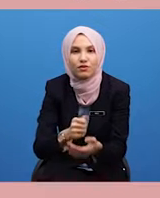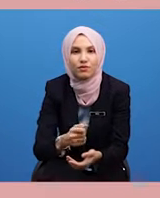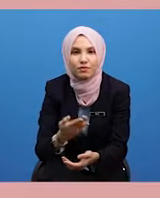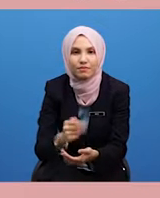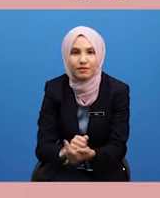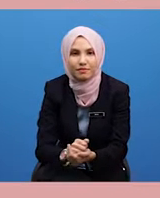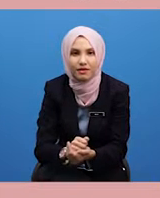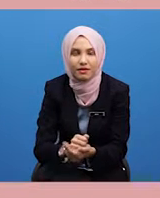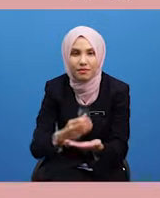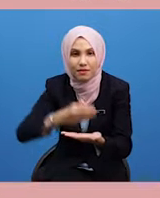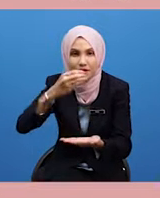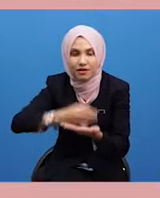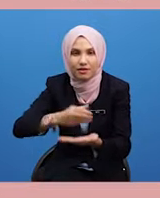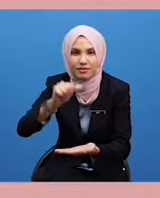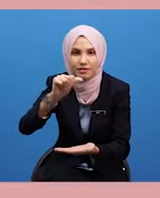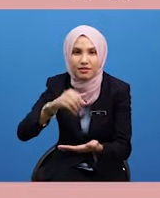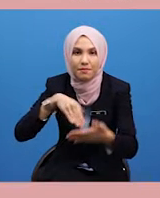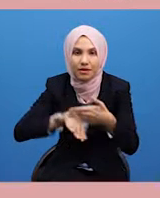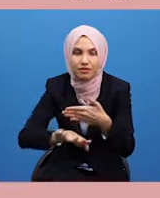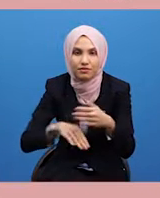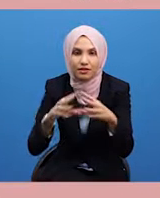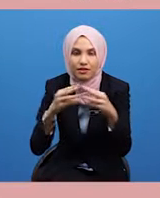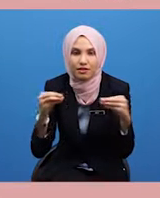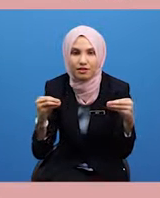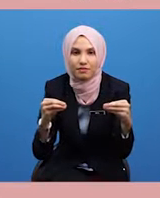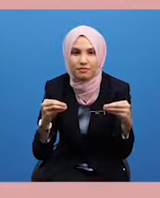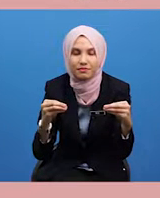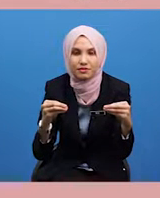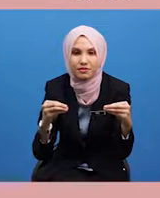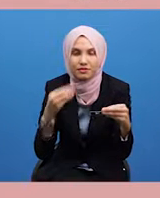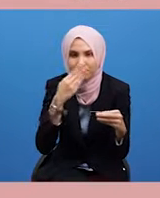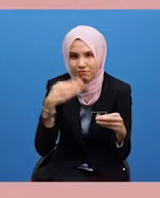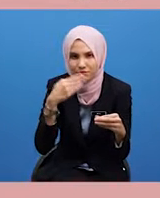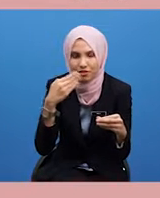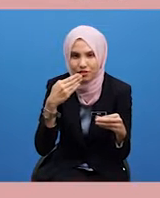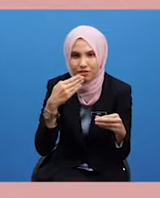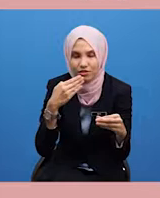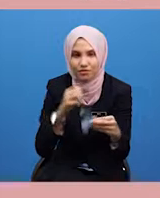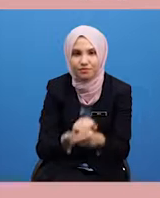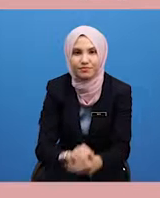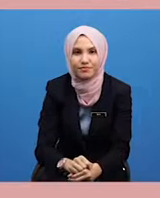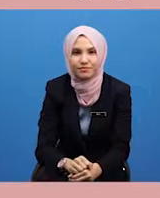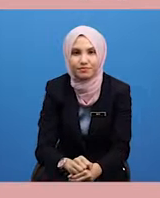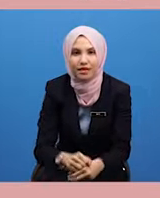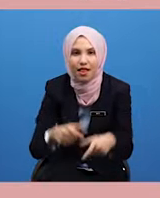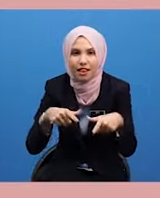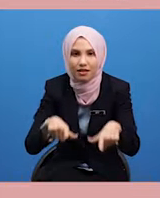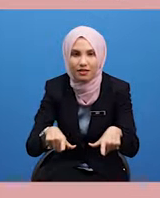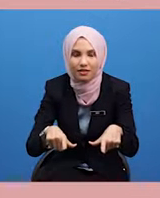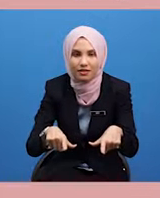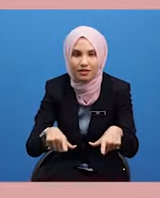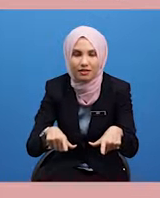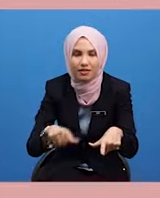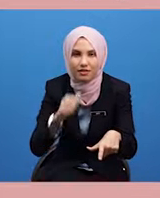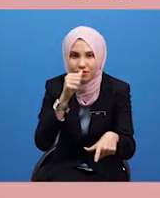Bagi bekas A, anda masukkan kapas atau tisu yang lembap. Letakkan